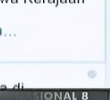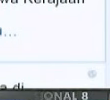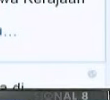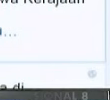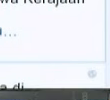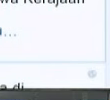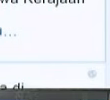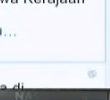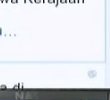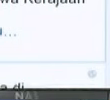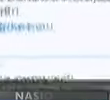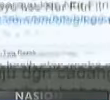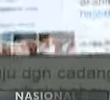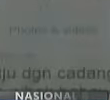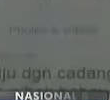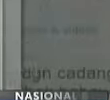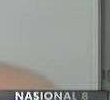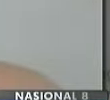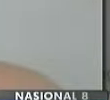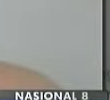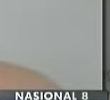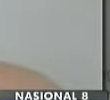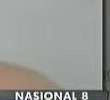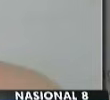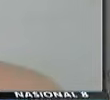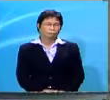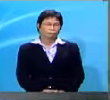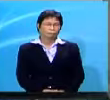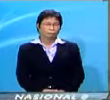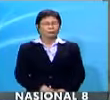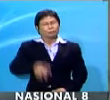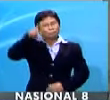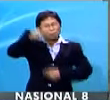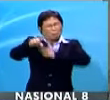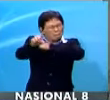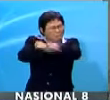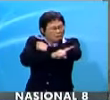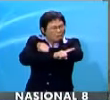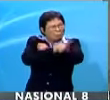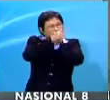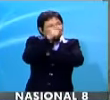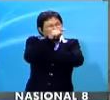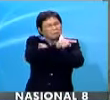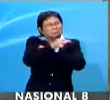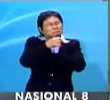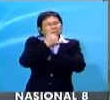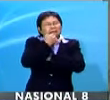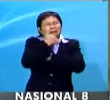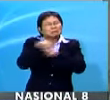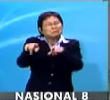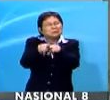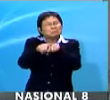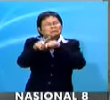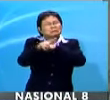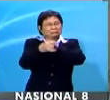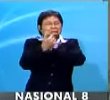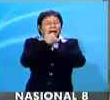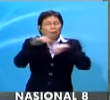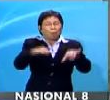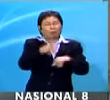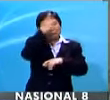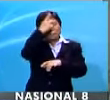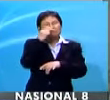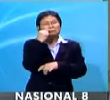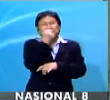matematik berusia 23 tahun itu mesti dikenakan hukuman setimpal dengan kesalahan yang dilakukan dat seri Najib juga